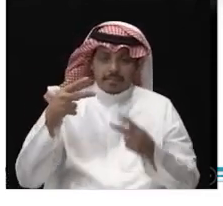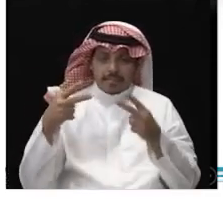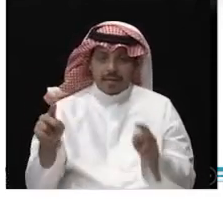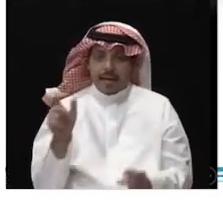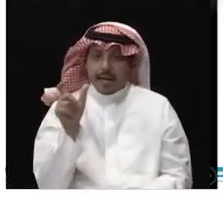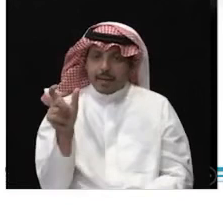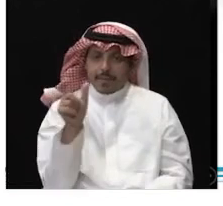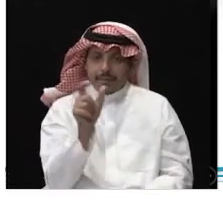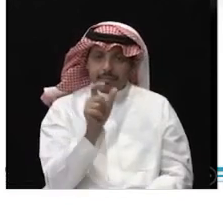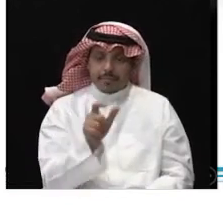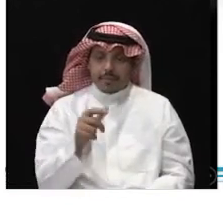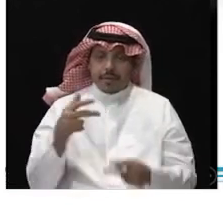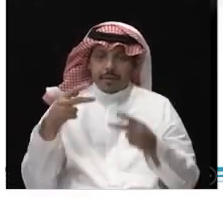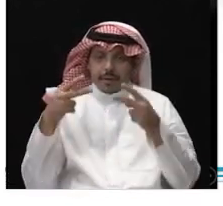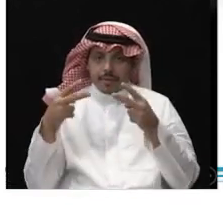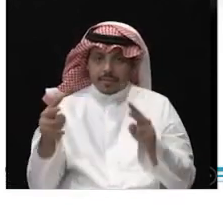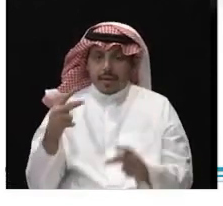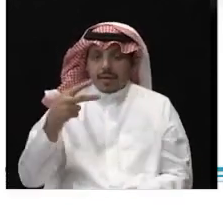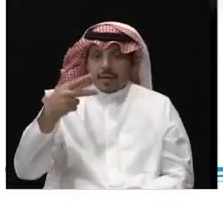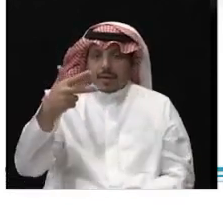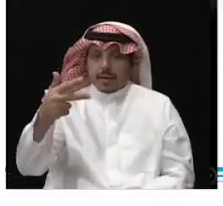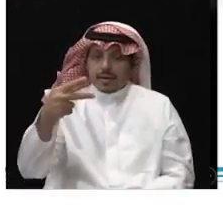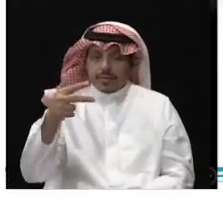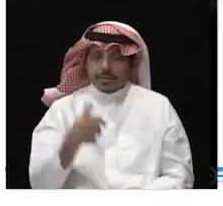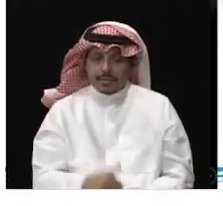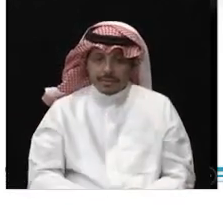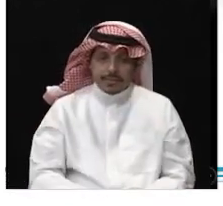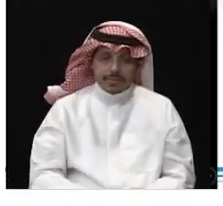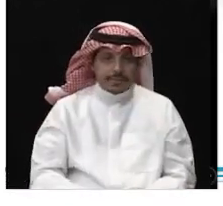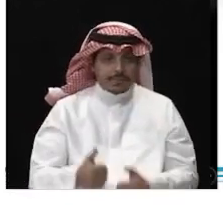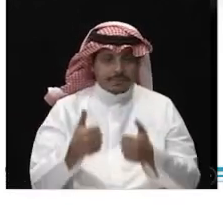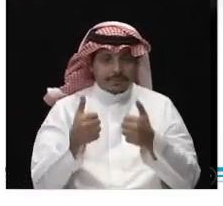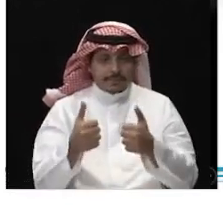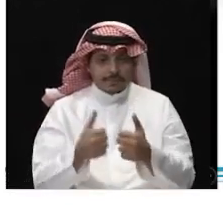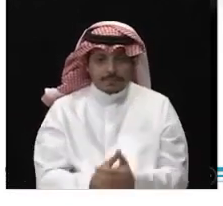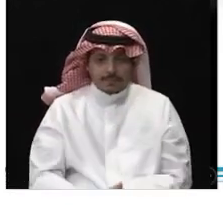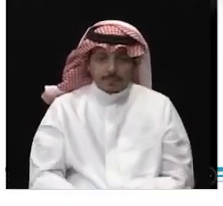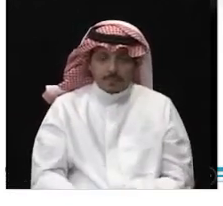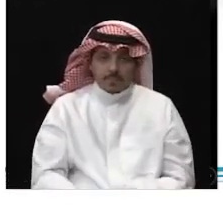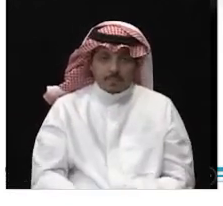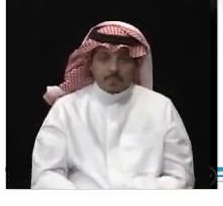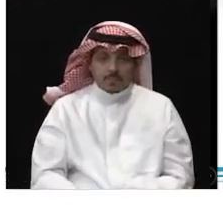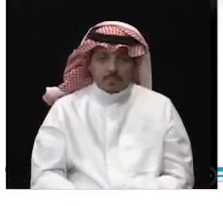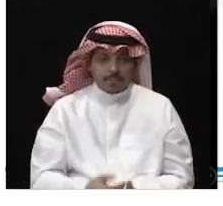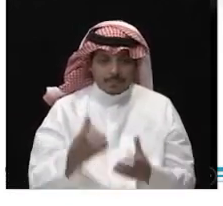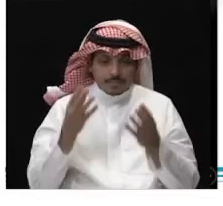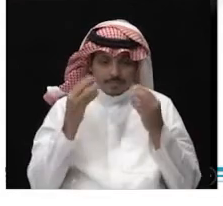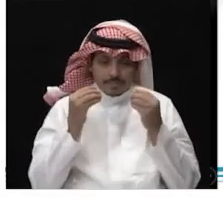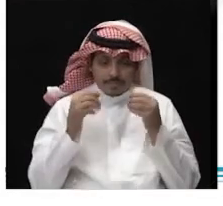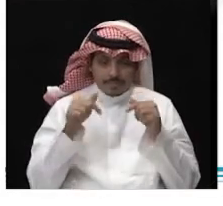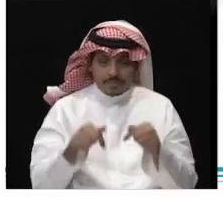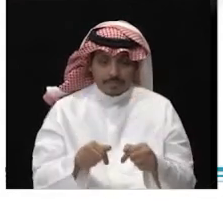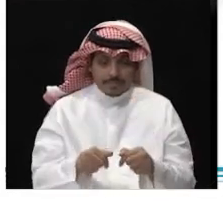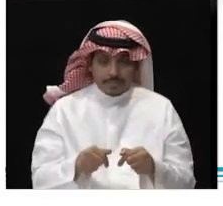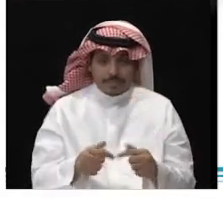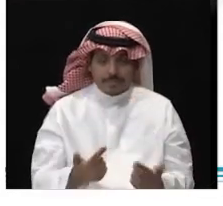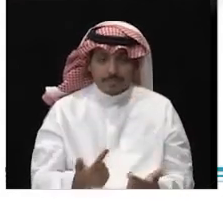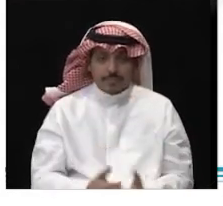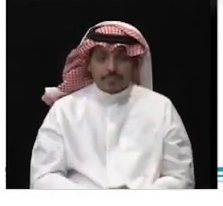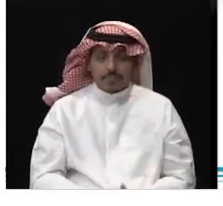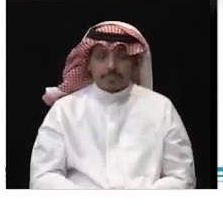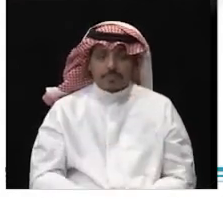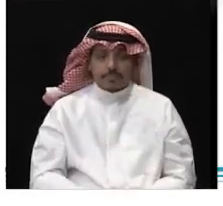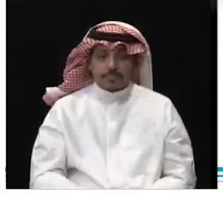الغاء، غاء، أحسنتم، رائعون جدا، بارك الله فيكم. إذا عرفنا الآن